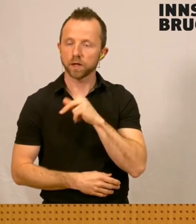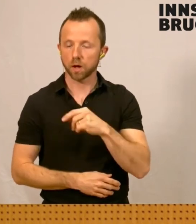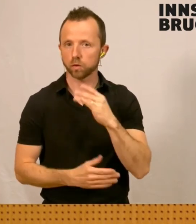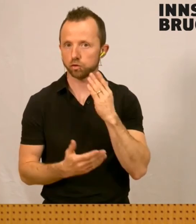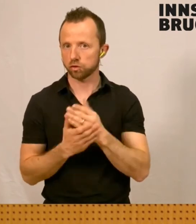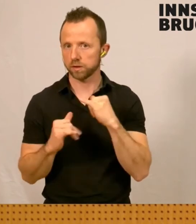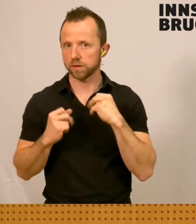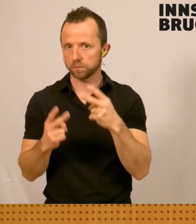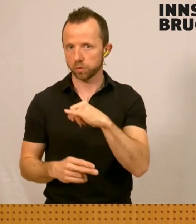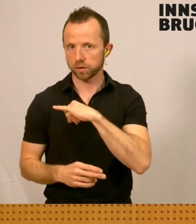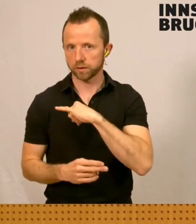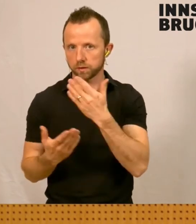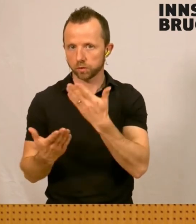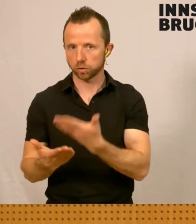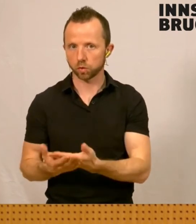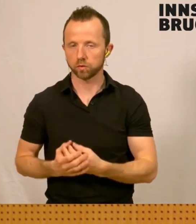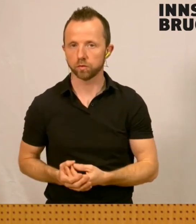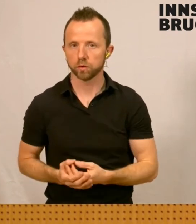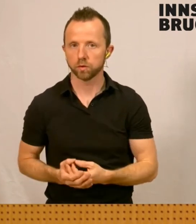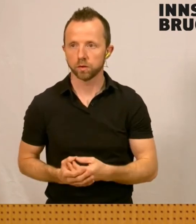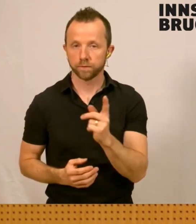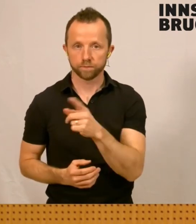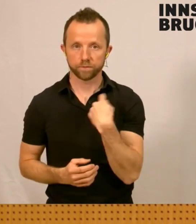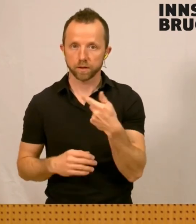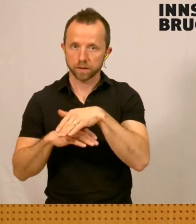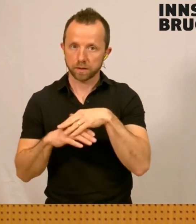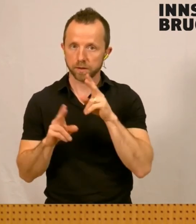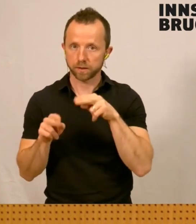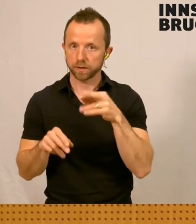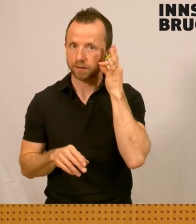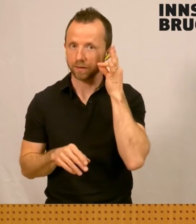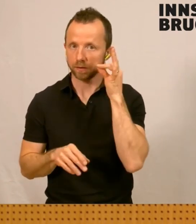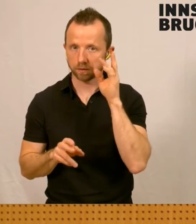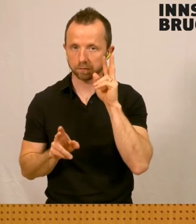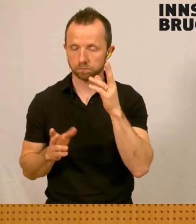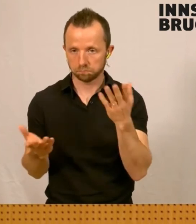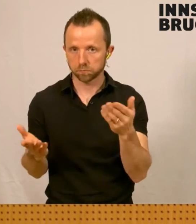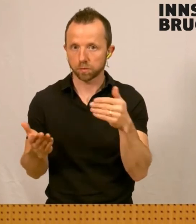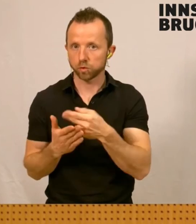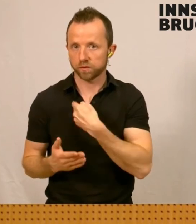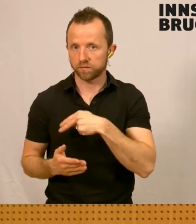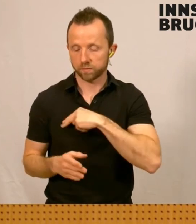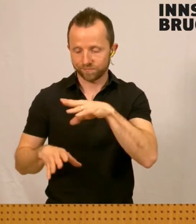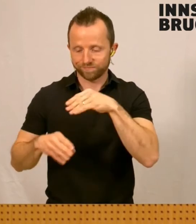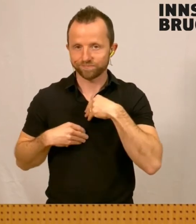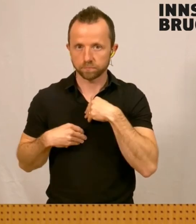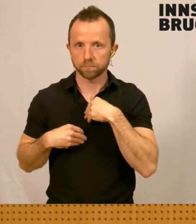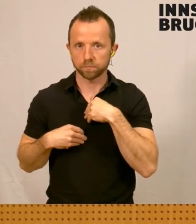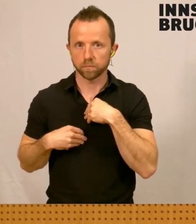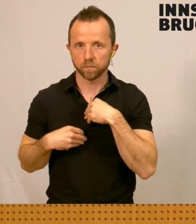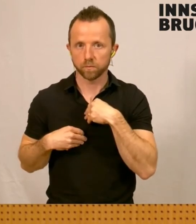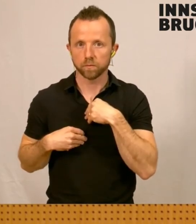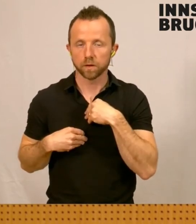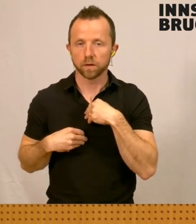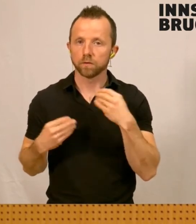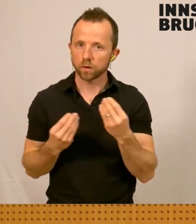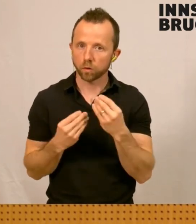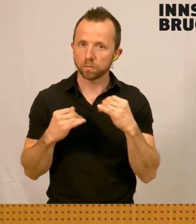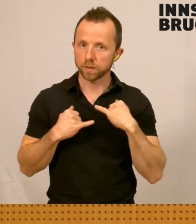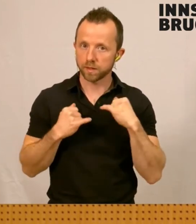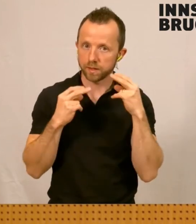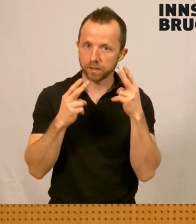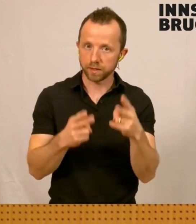Innsbruck. Wir als Innsbrucker Gemeinderätinnen müssen Verantwortung übernehmen und tragen, denn Innsbruck ist